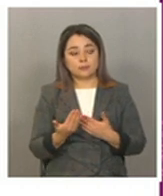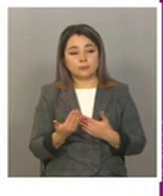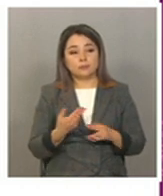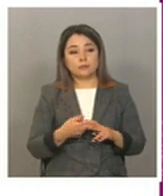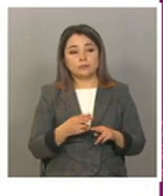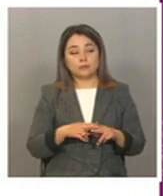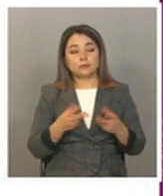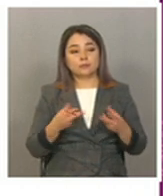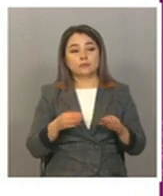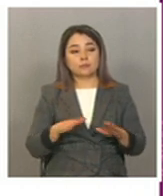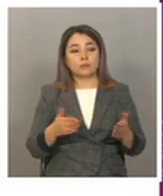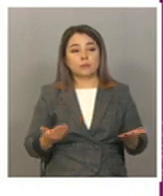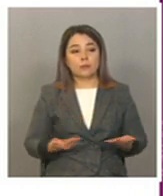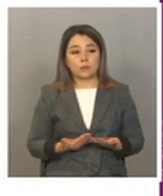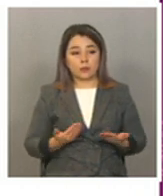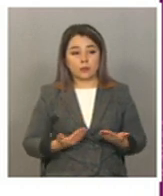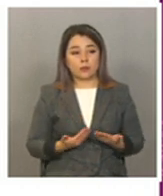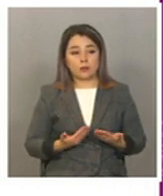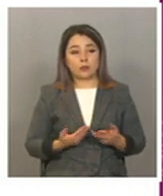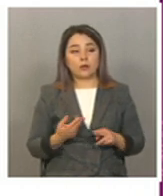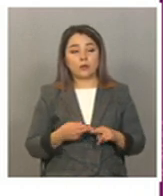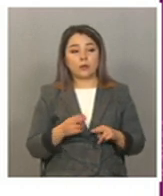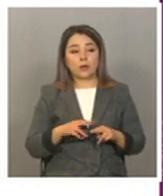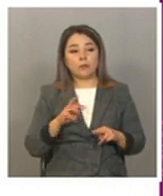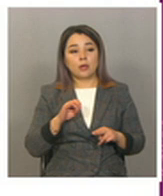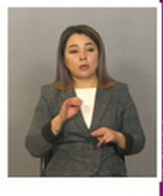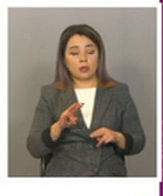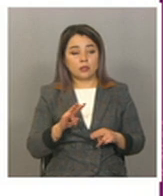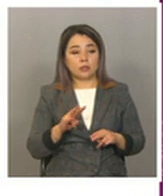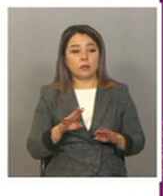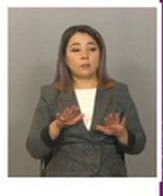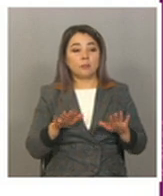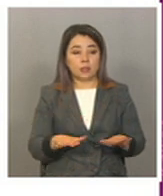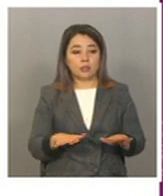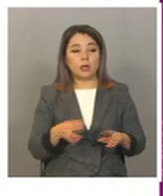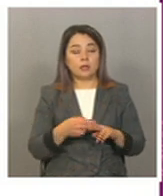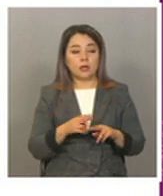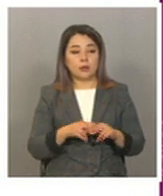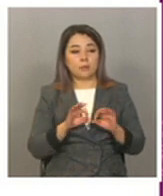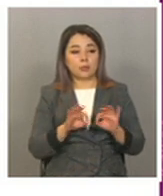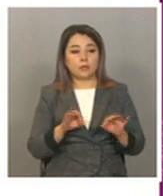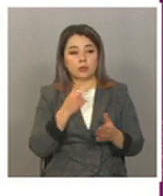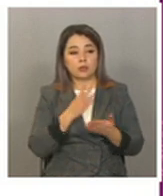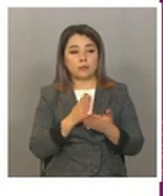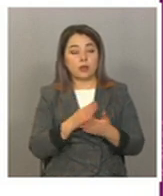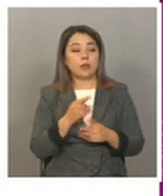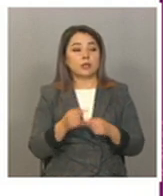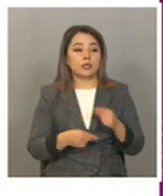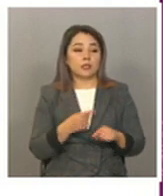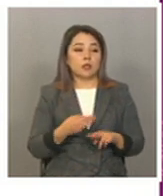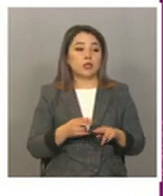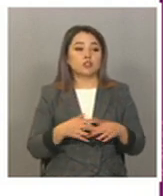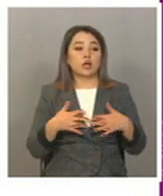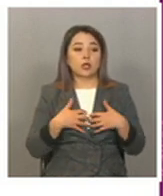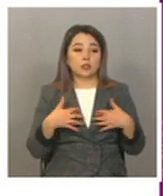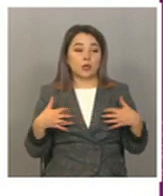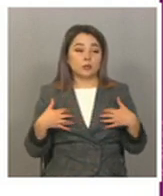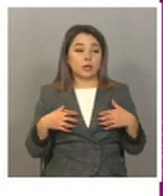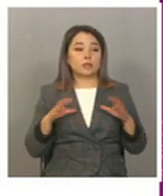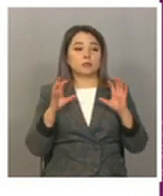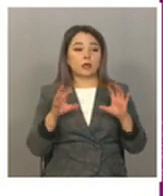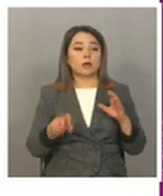жерде тіршілік етеді? Бұл бізде мекен пысықтауыш болады. Келесі, жануарларды